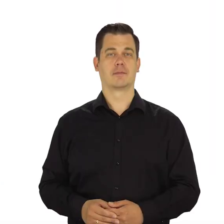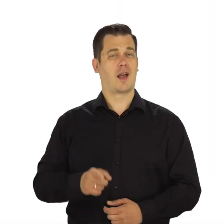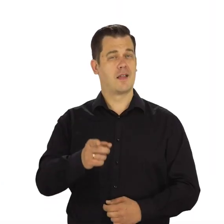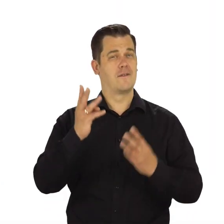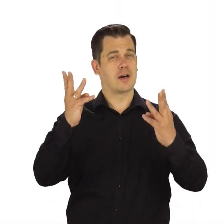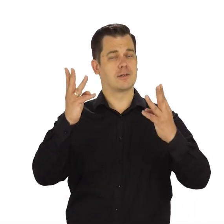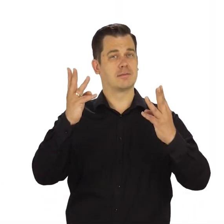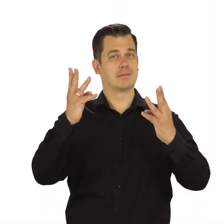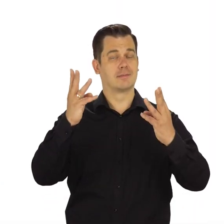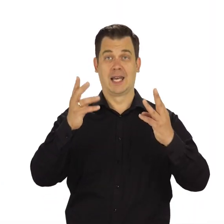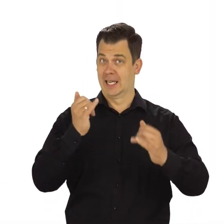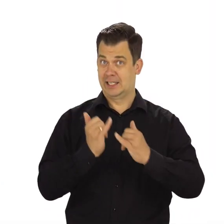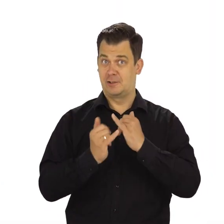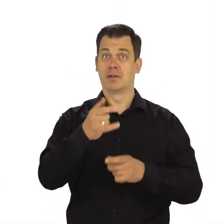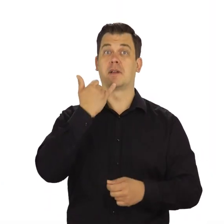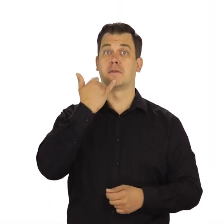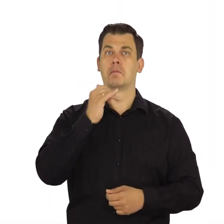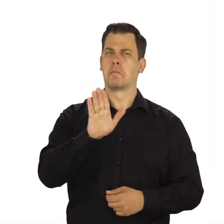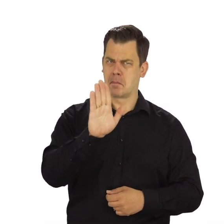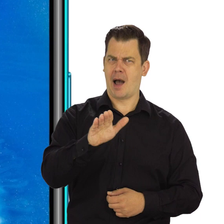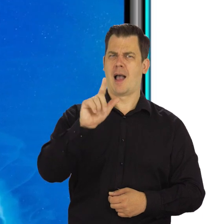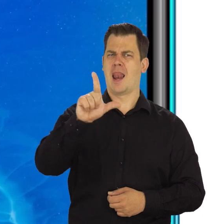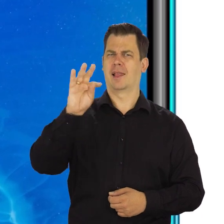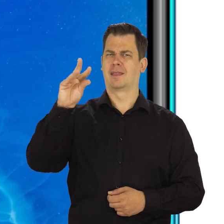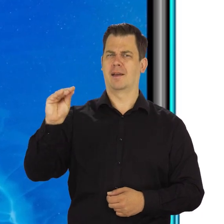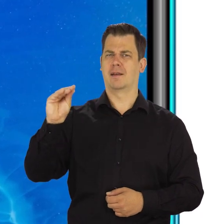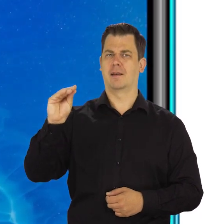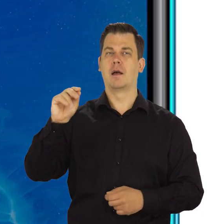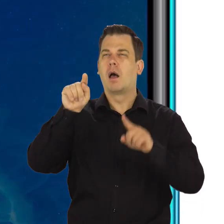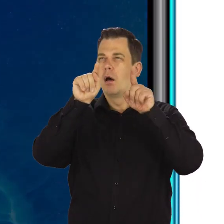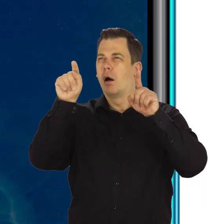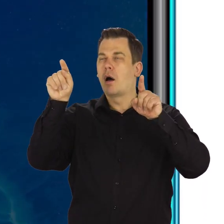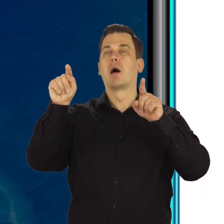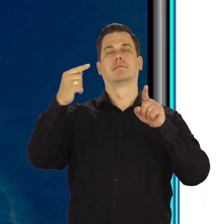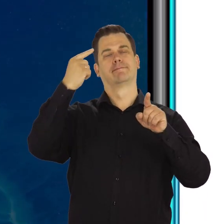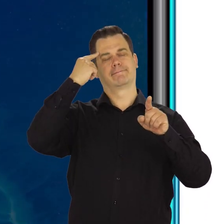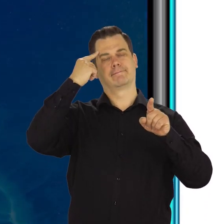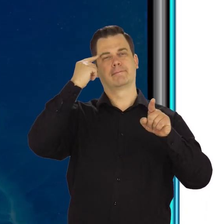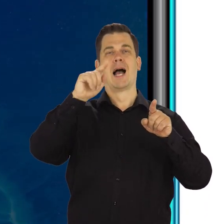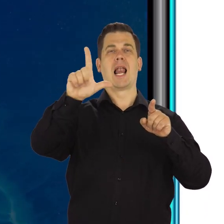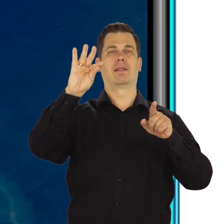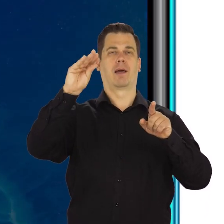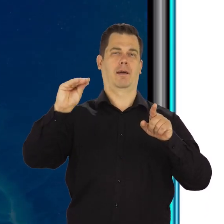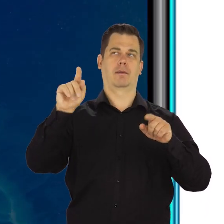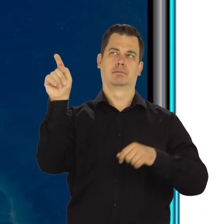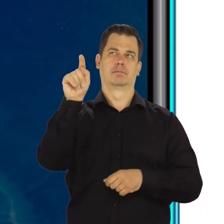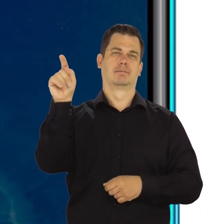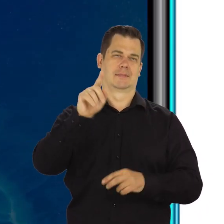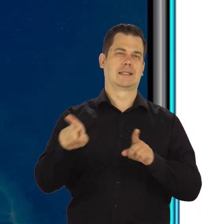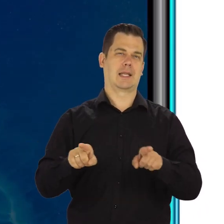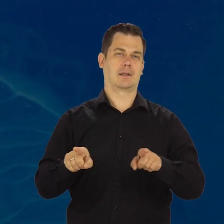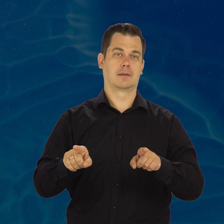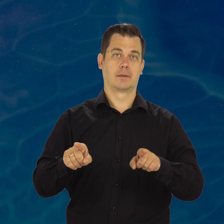I co ważne, nawet jeśli Twój telefon obsługuje LTE, poznasz to po ikonce, która wyświetla się w górnym pasku na